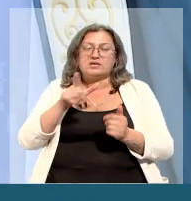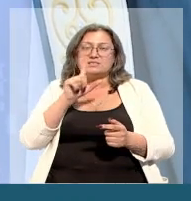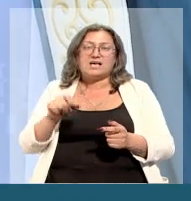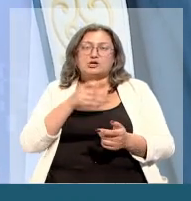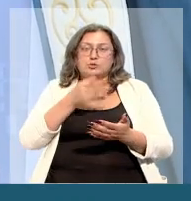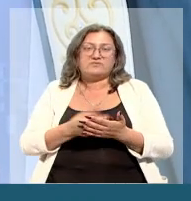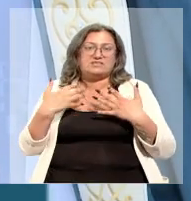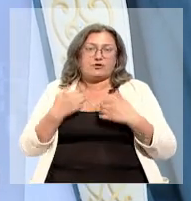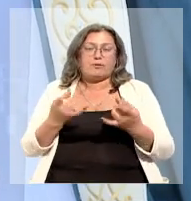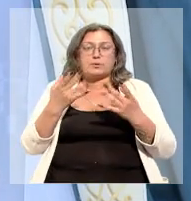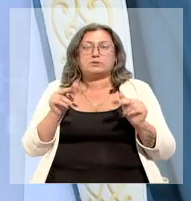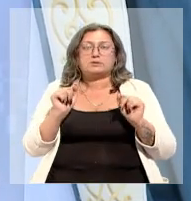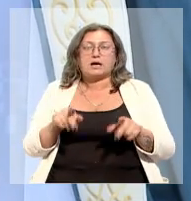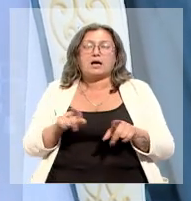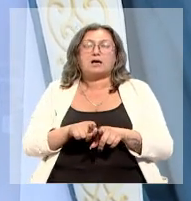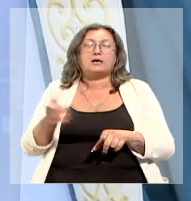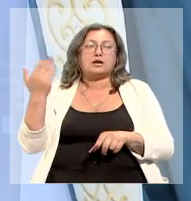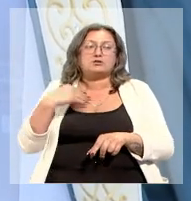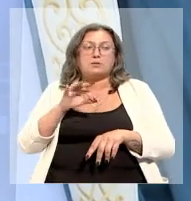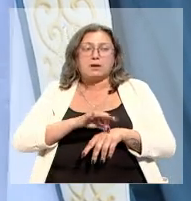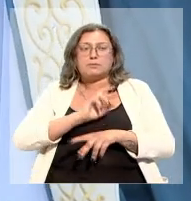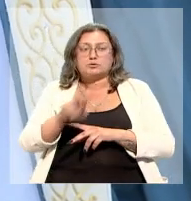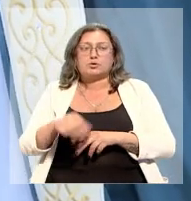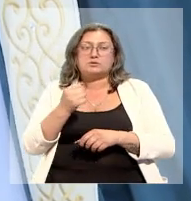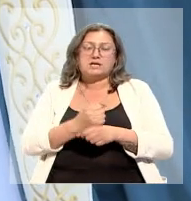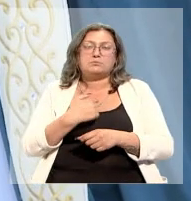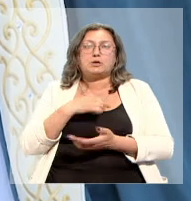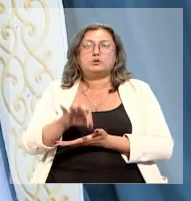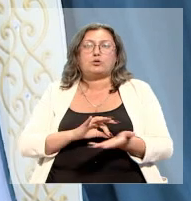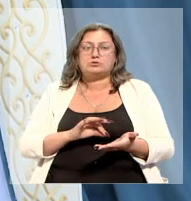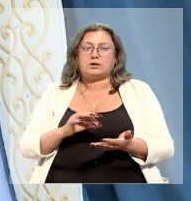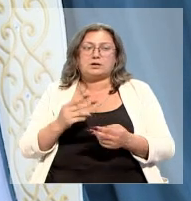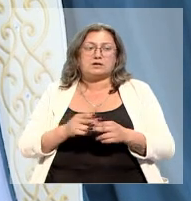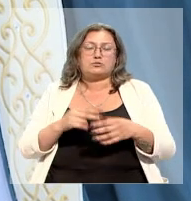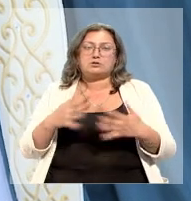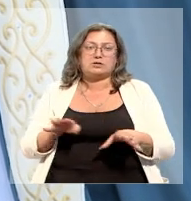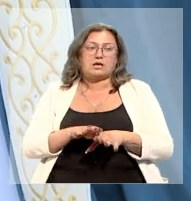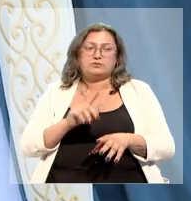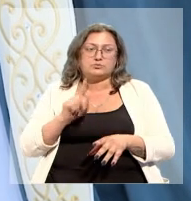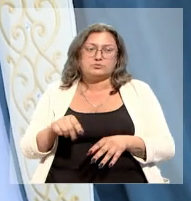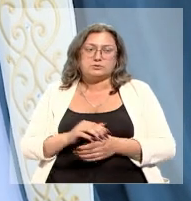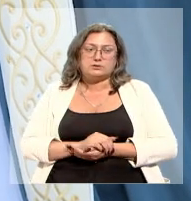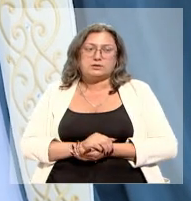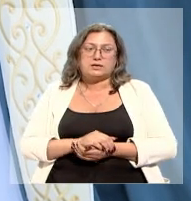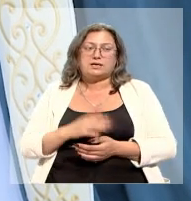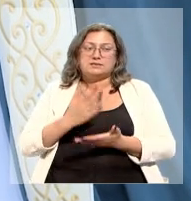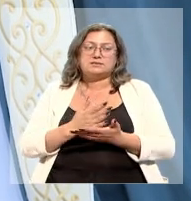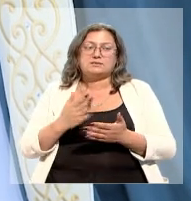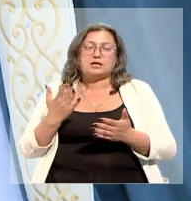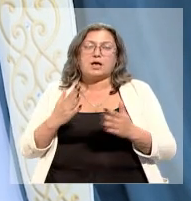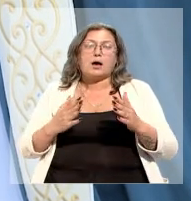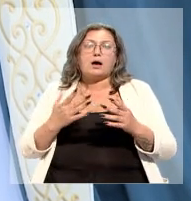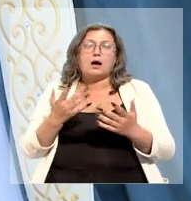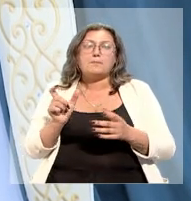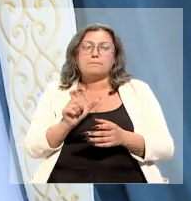здоровье. Просто так, как раньше заболел, пришел и сделайте мне срочно, это уже не работает. Да? То есть определенные возрастные скрининги,